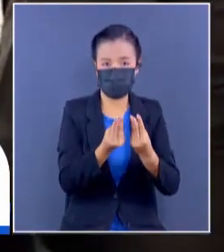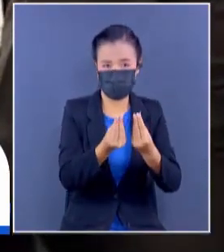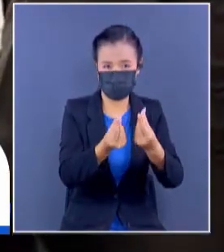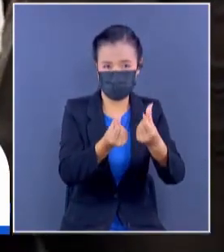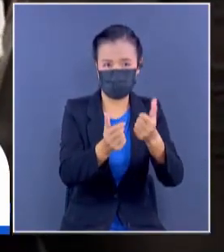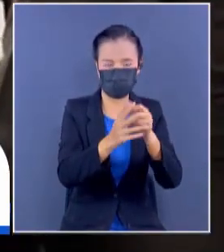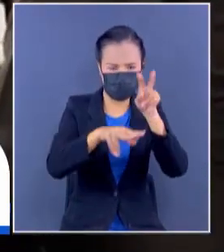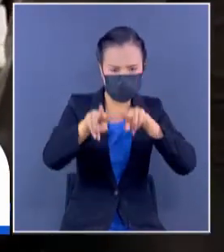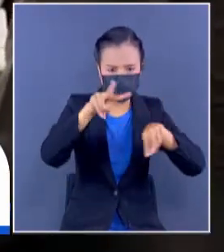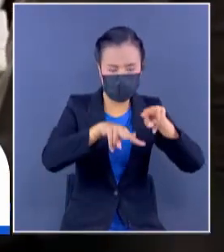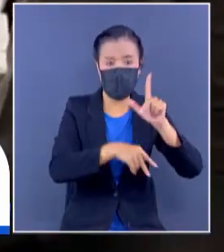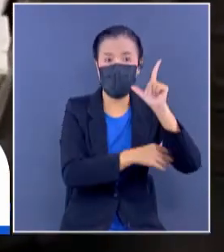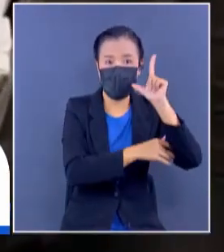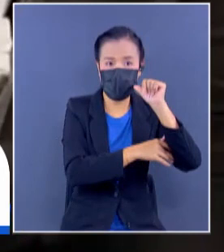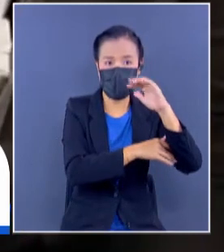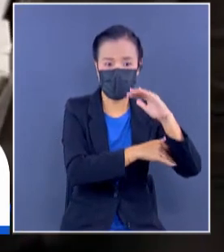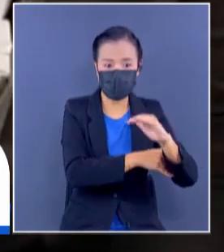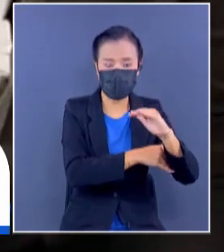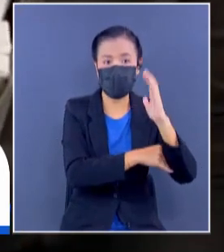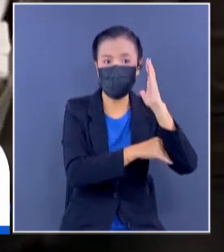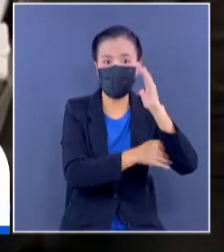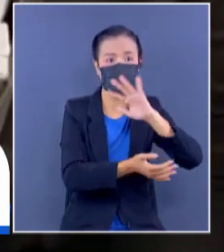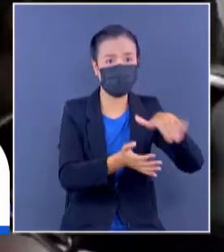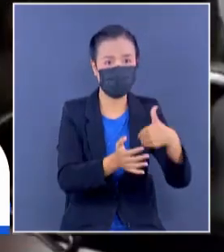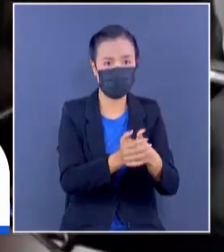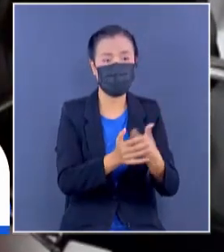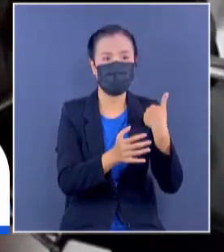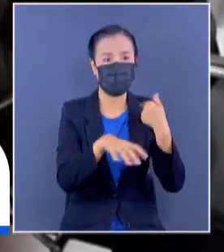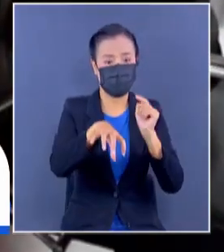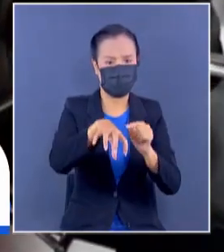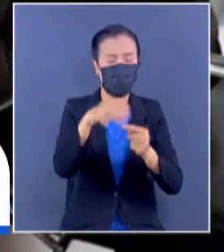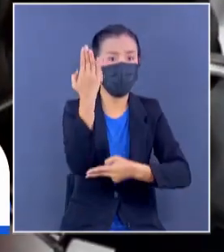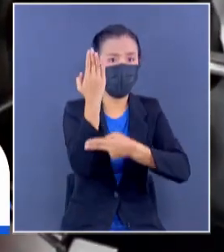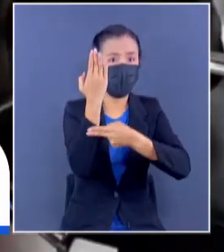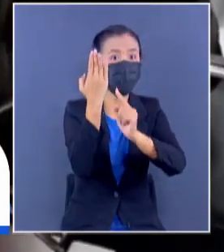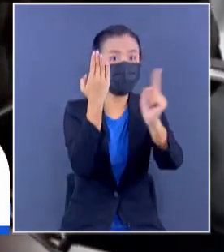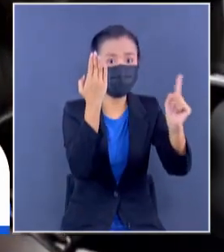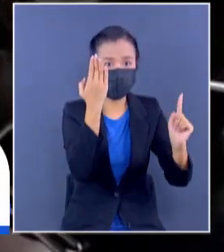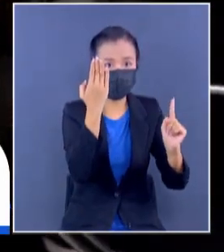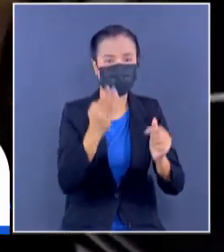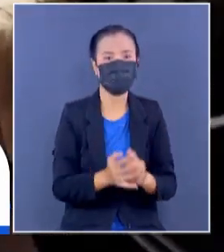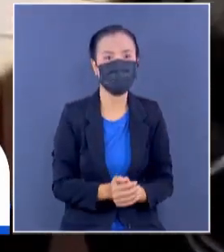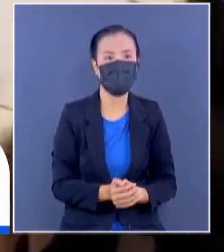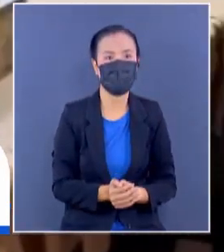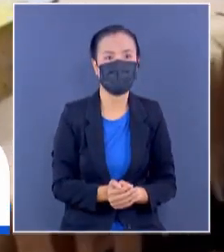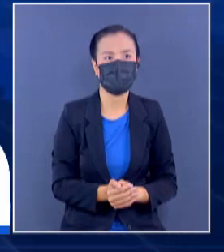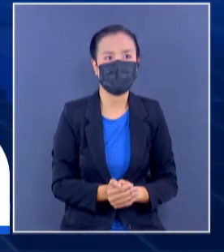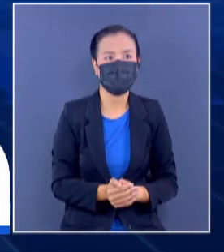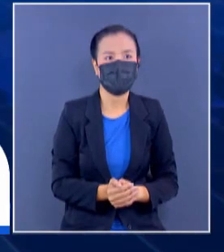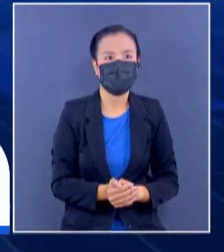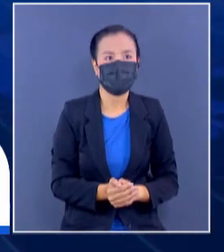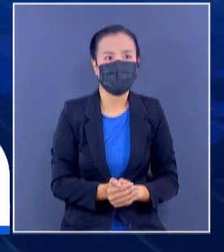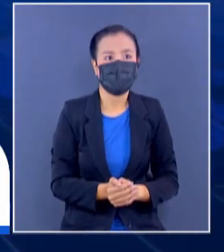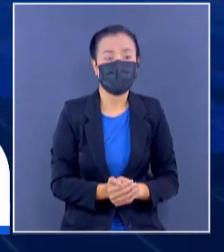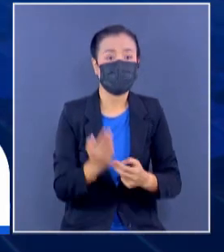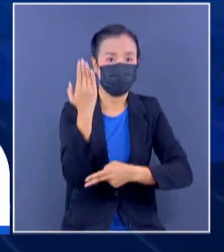พื่อสืบและค้นหาตัวบุคคลที่อยู่ในคลิปทุกประเด็นรวมไปถึงสถานที่ที่เกิดเหตุด้วยเบื้องต้นครับเจ้าหน้าที่พบว่าโร